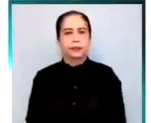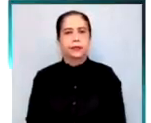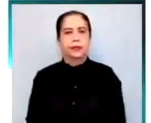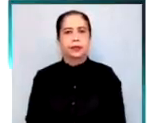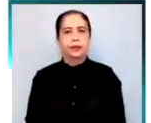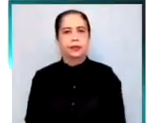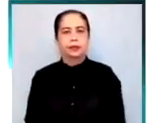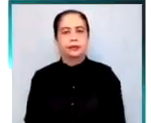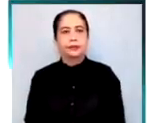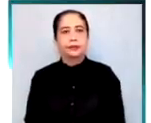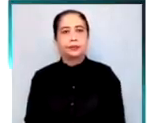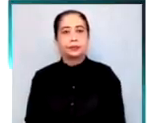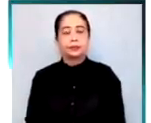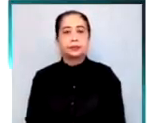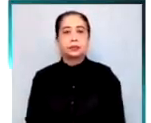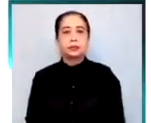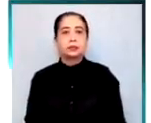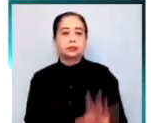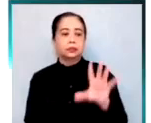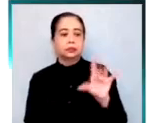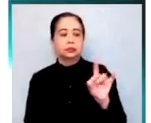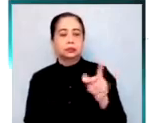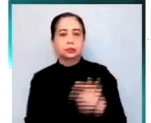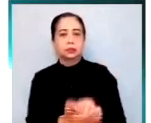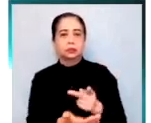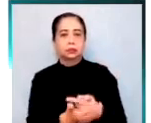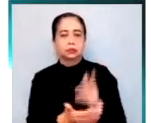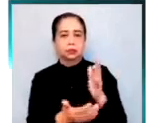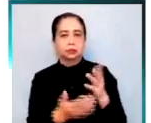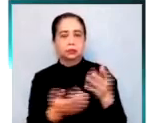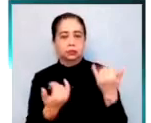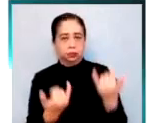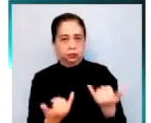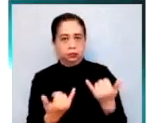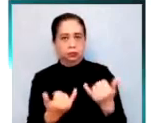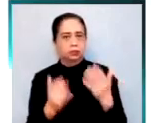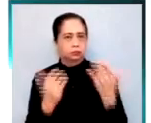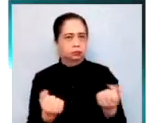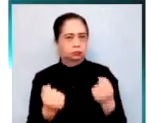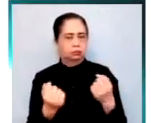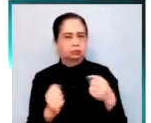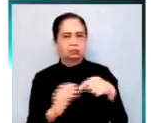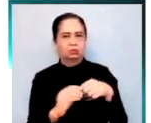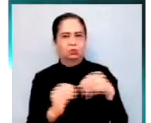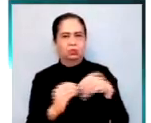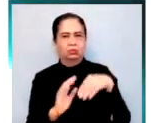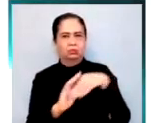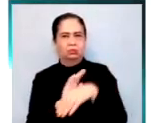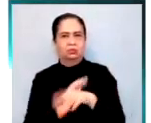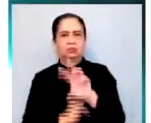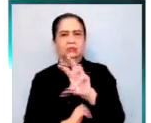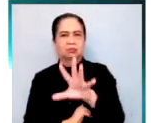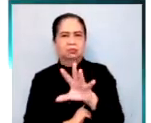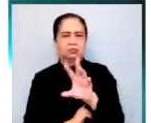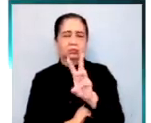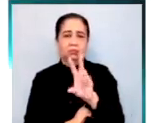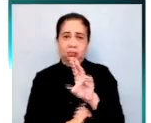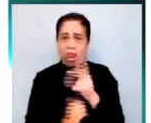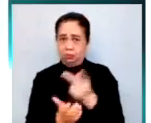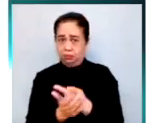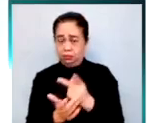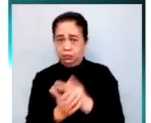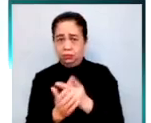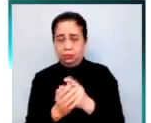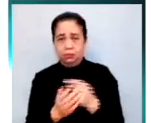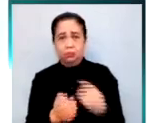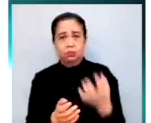Mula sa 58 pesos and 50 centavos ngayong araw, posibleng sumadsad pa sa 65 to 68 pesos ang halaga ng